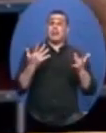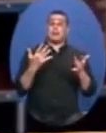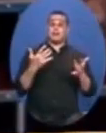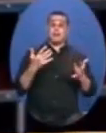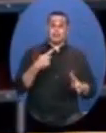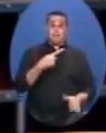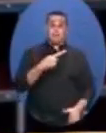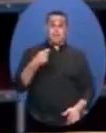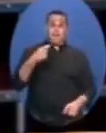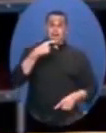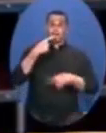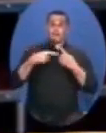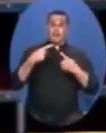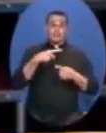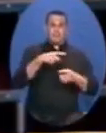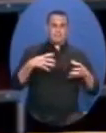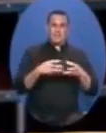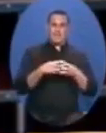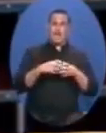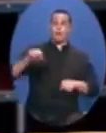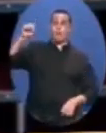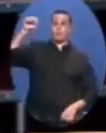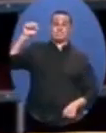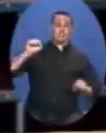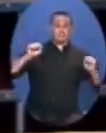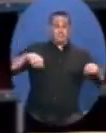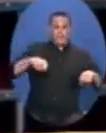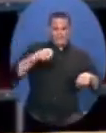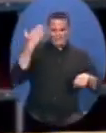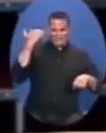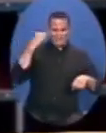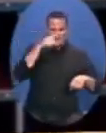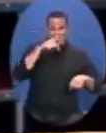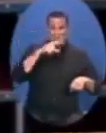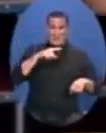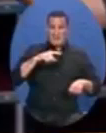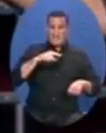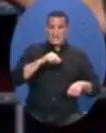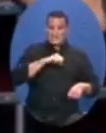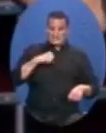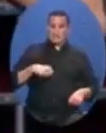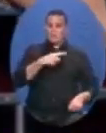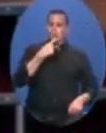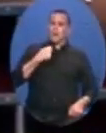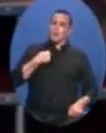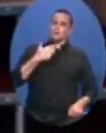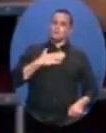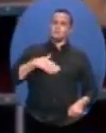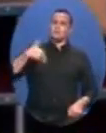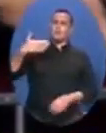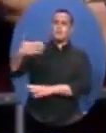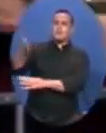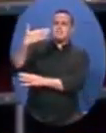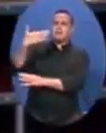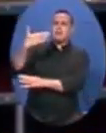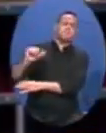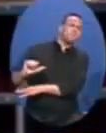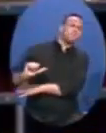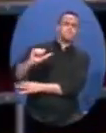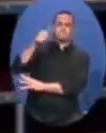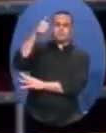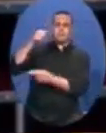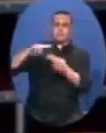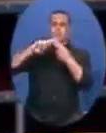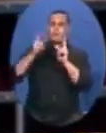ימלאו 100 שנה להשתלטות המפלגה הקומוניסטית על סין, אנחנו רוצים להיות המעצמה המובילה של העולם. נקודה. זה